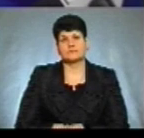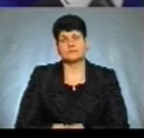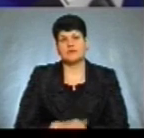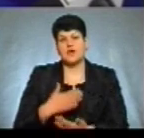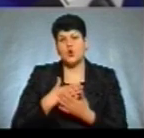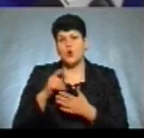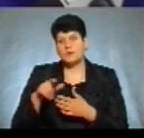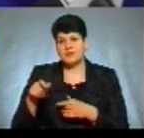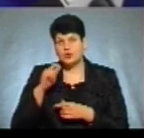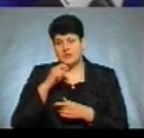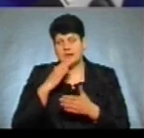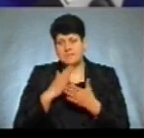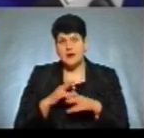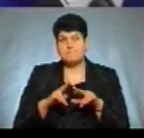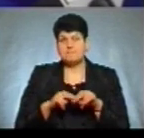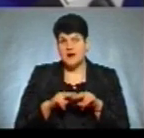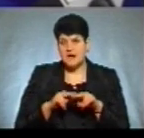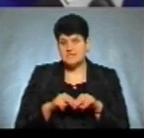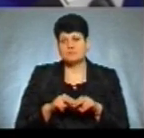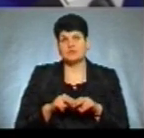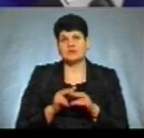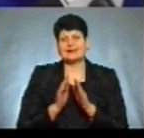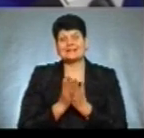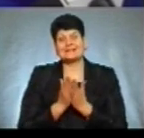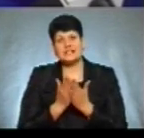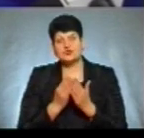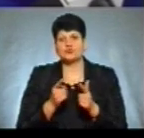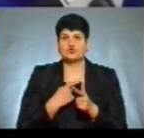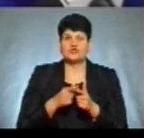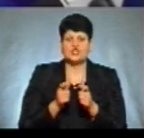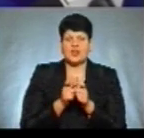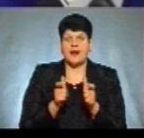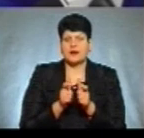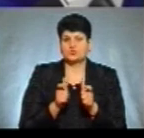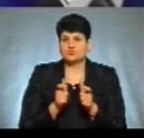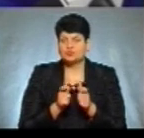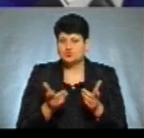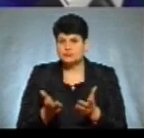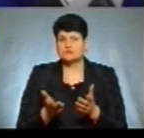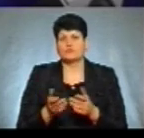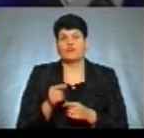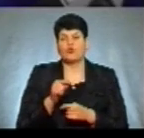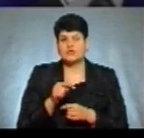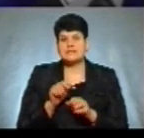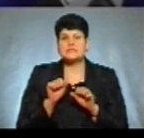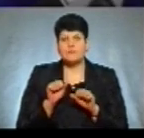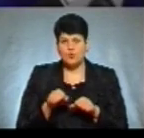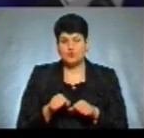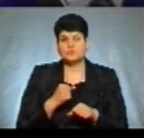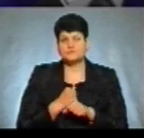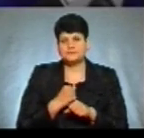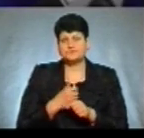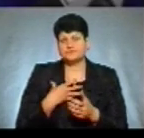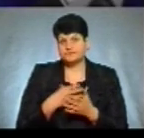Громадяни України мають паспорти громадяни у вигляді книжечки чи мають у вигляді ID-картки, вони зможуть здійснити